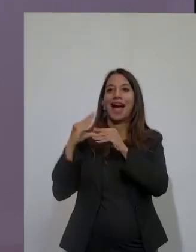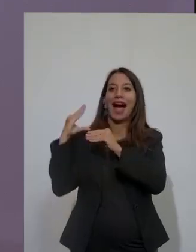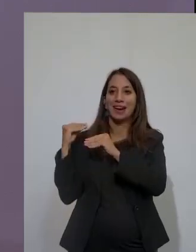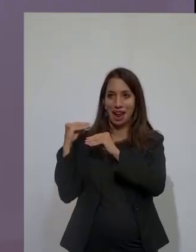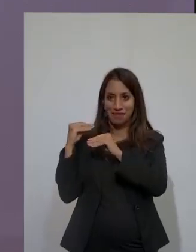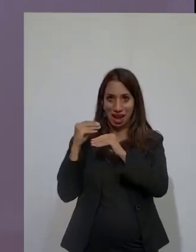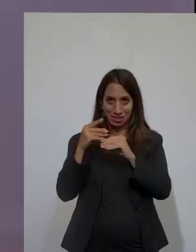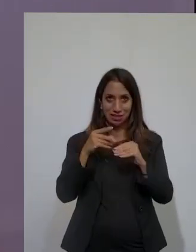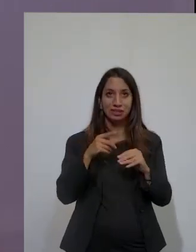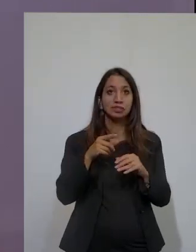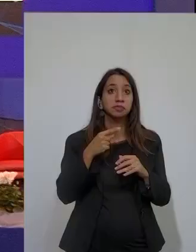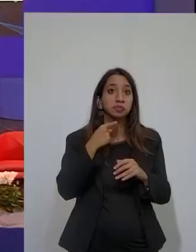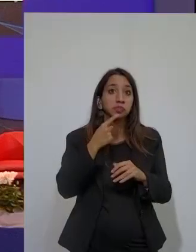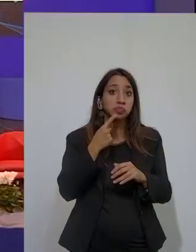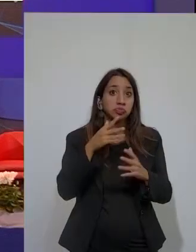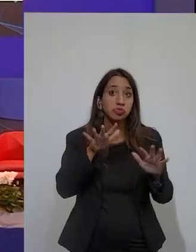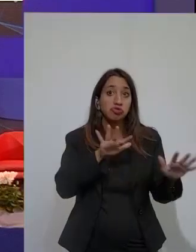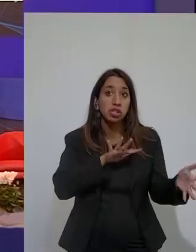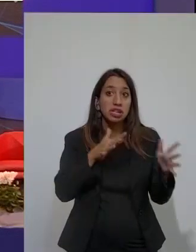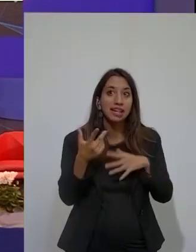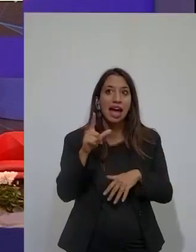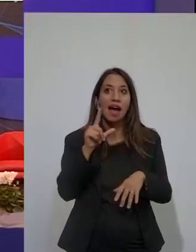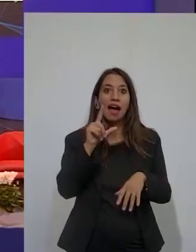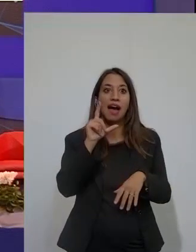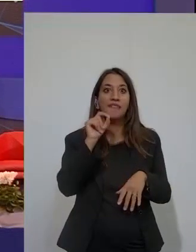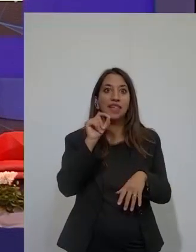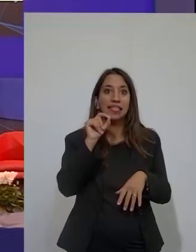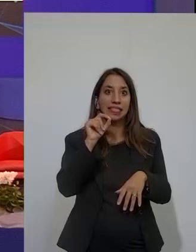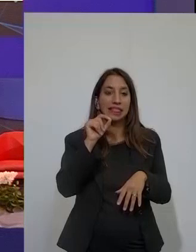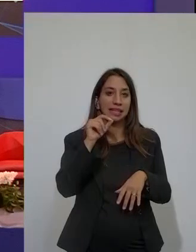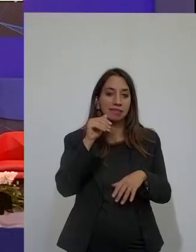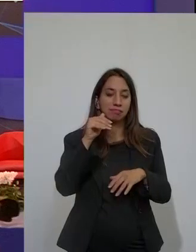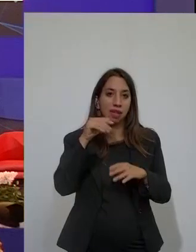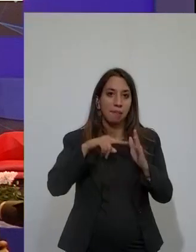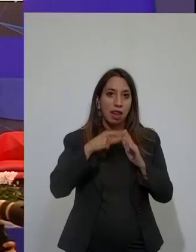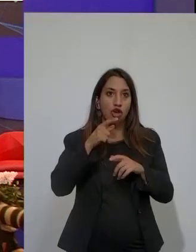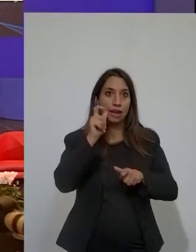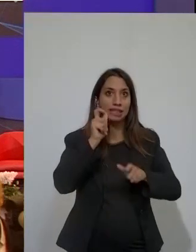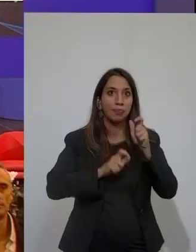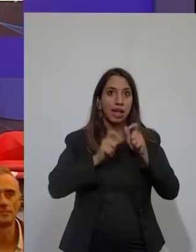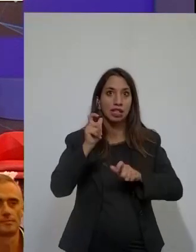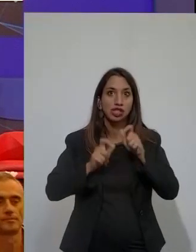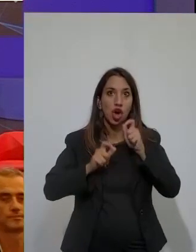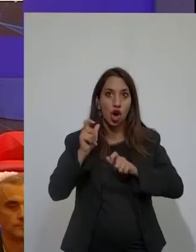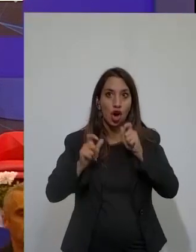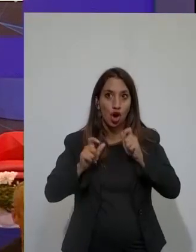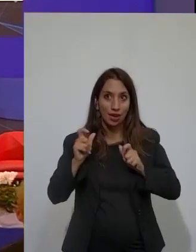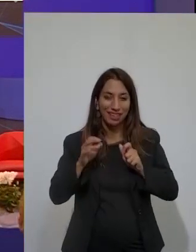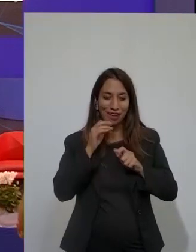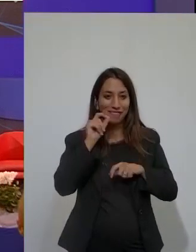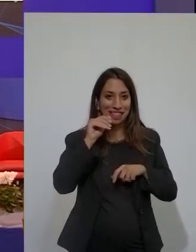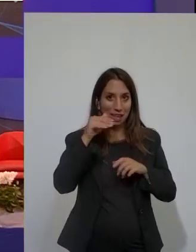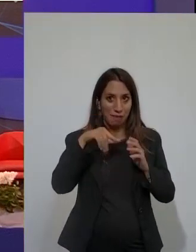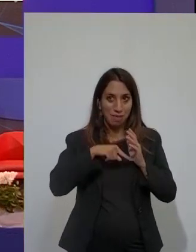Si stimano che siano circa 20 milioni di persone. Quindi sono 20